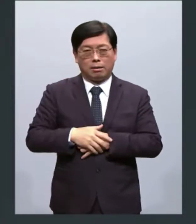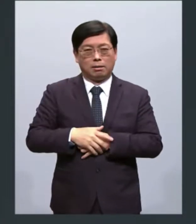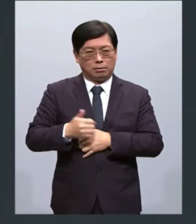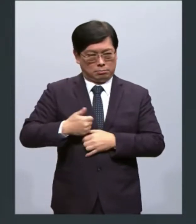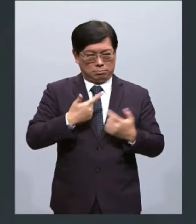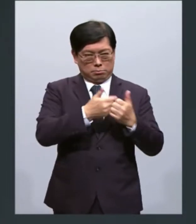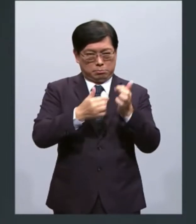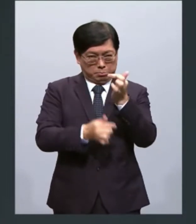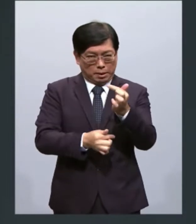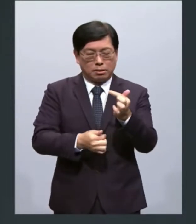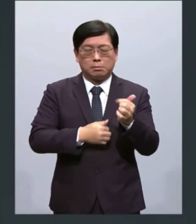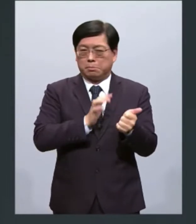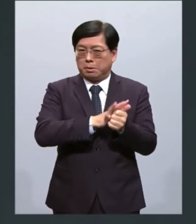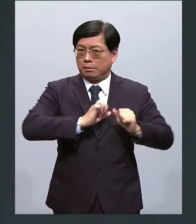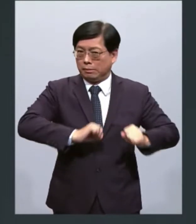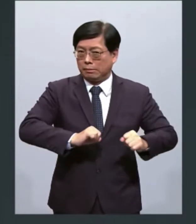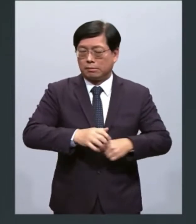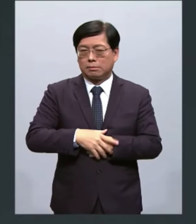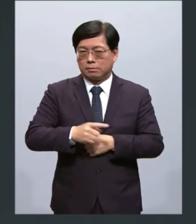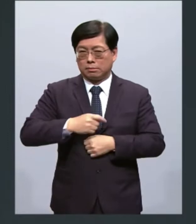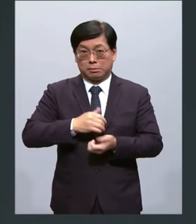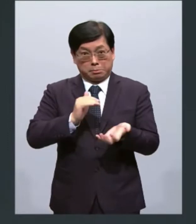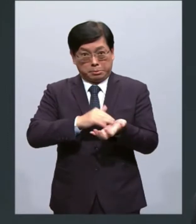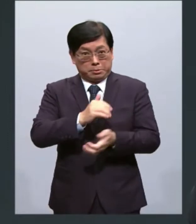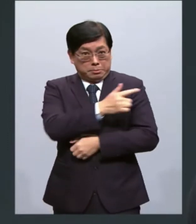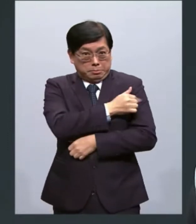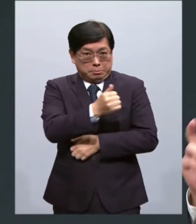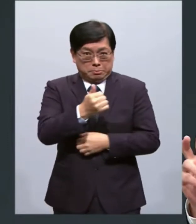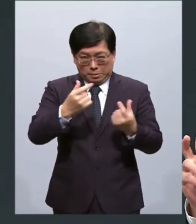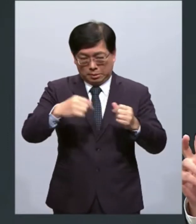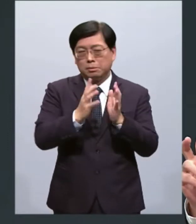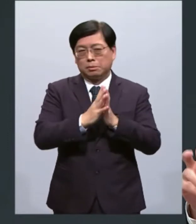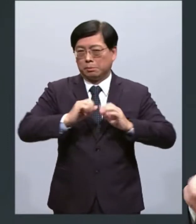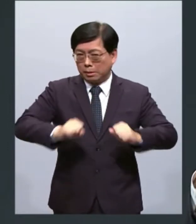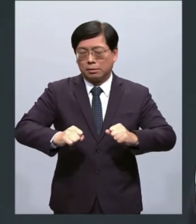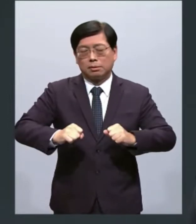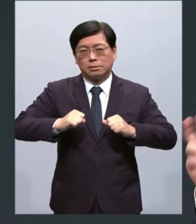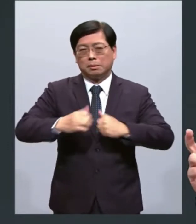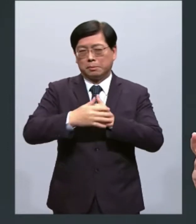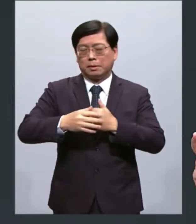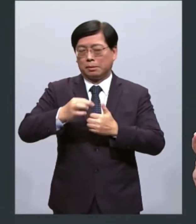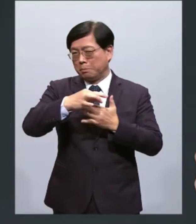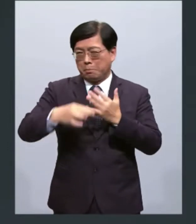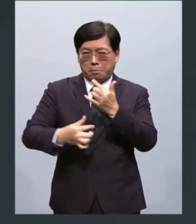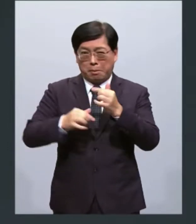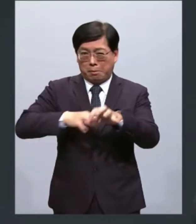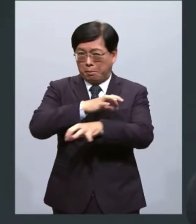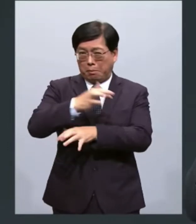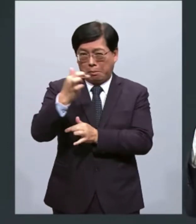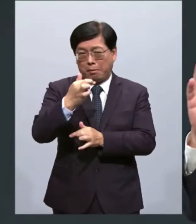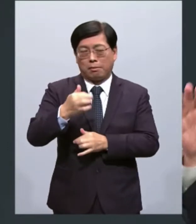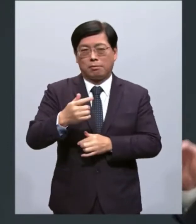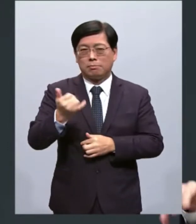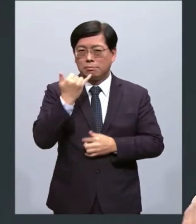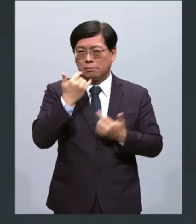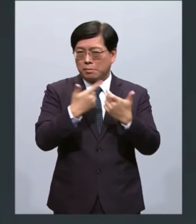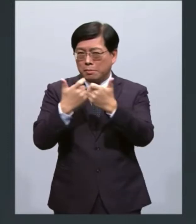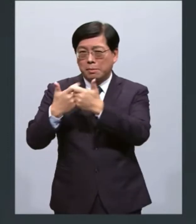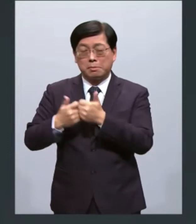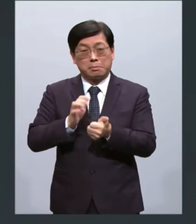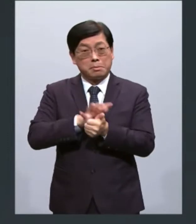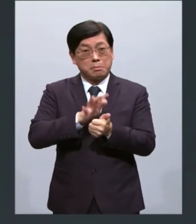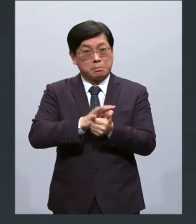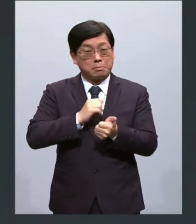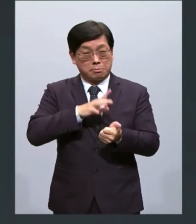疗要病人健康，就要医务人员健康，就要健保制度健康，医疗环境要健康，这样才能够提升整个